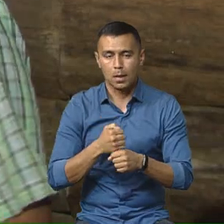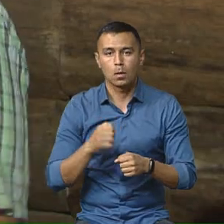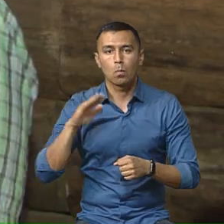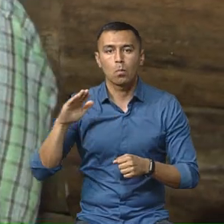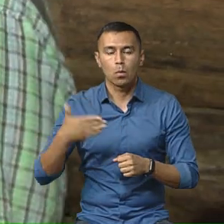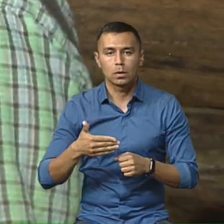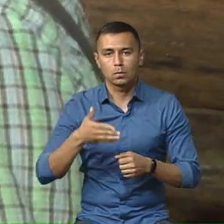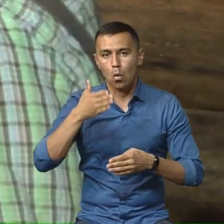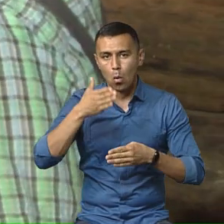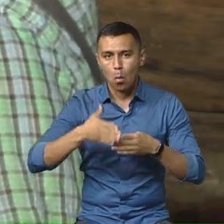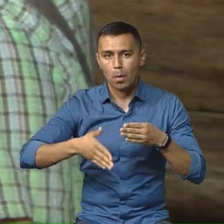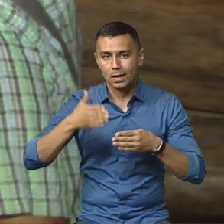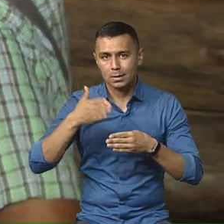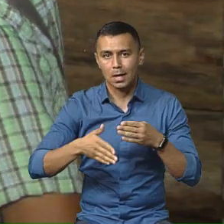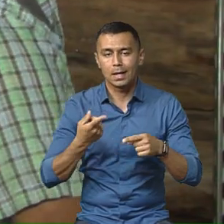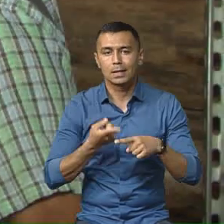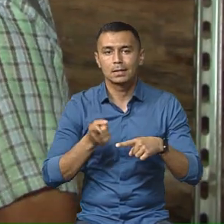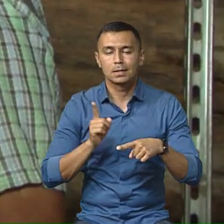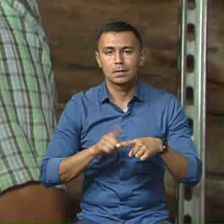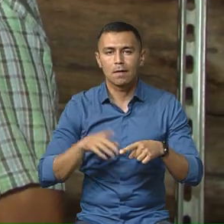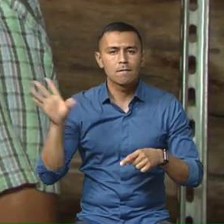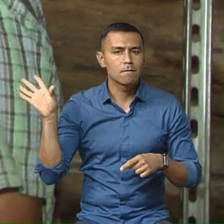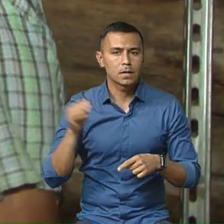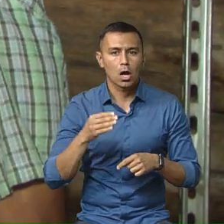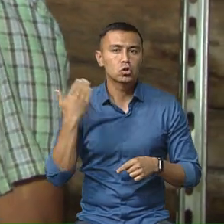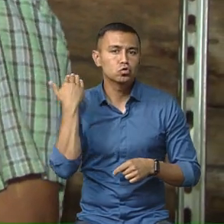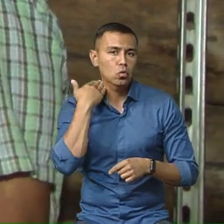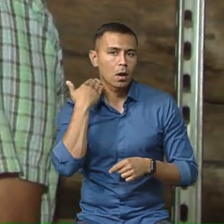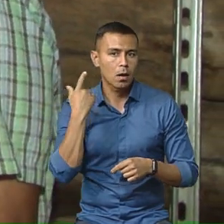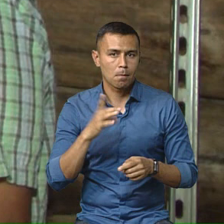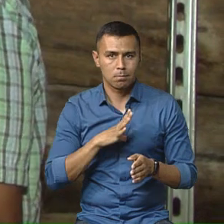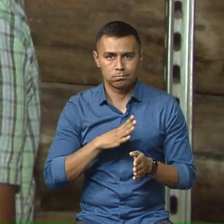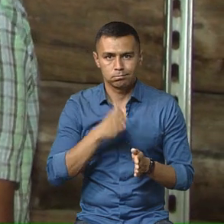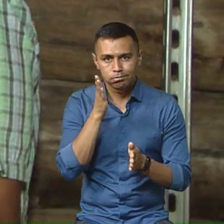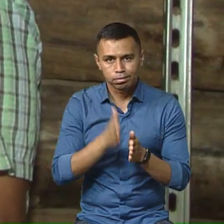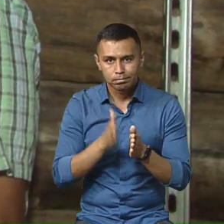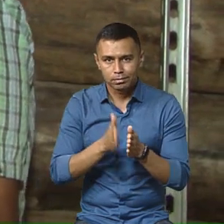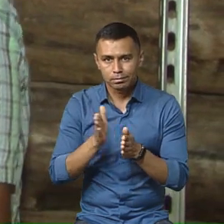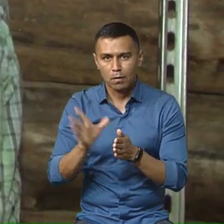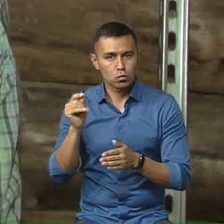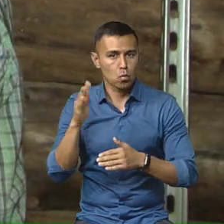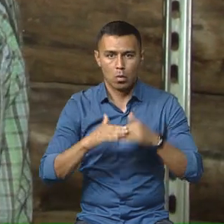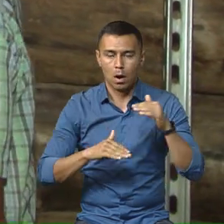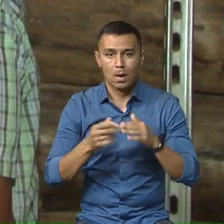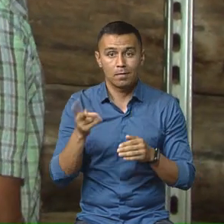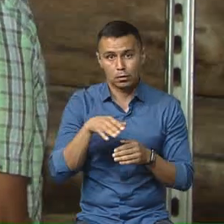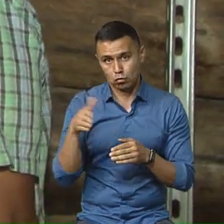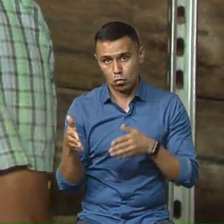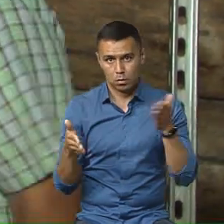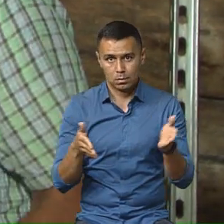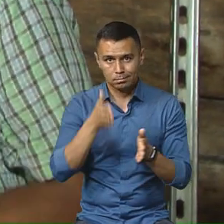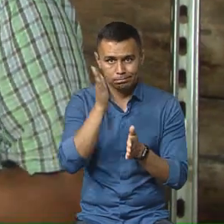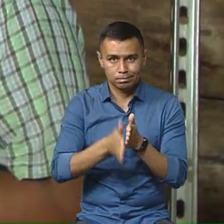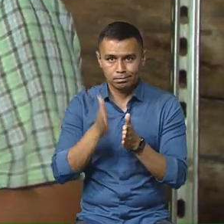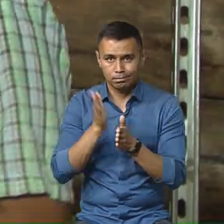от обрізали, якщо ви бачите, оці все сокирою, от все вручну. От обі сторони обрізали,